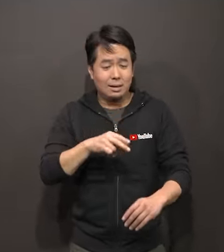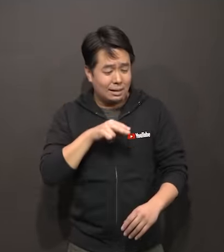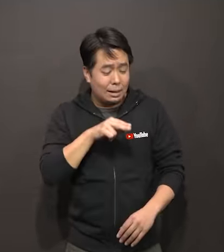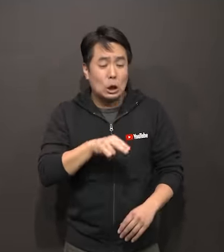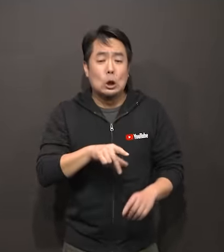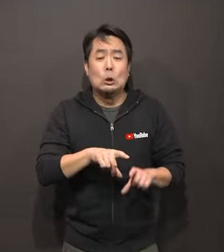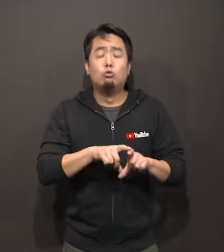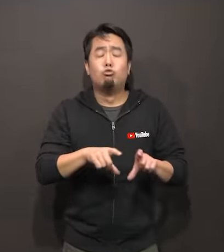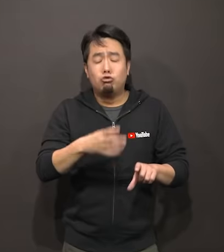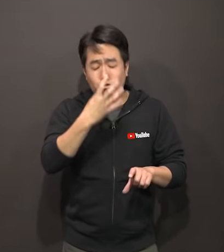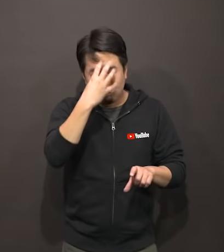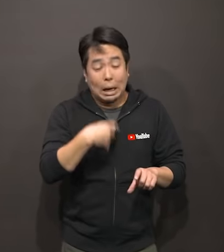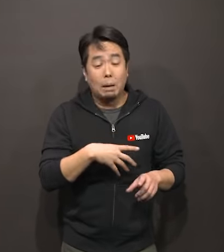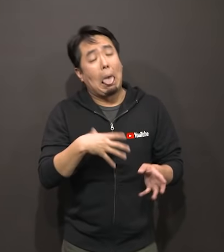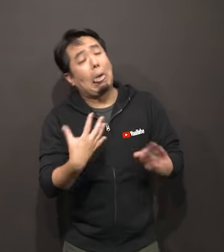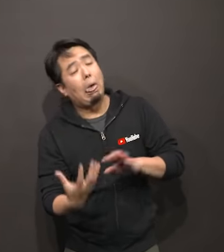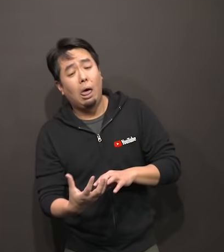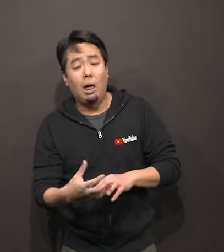양해